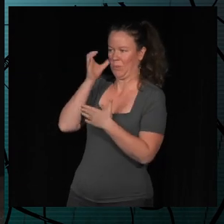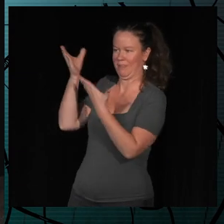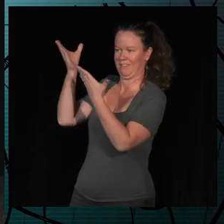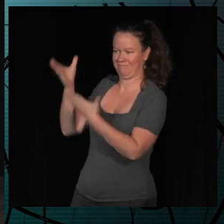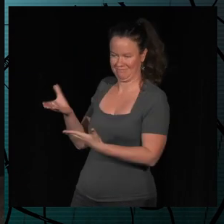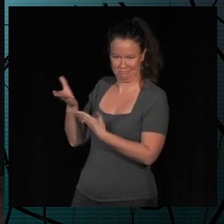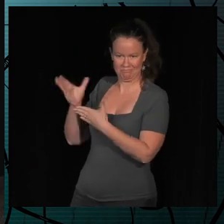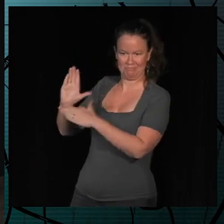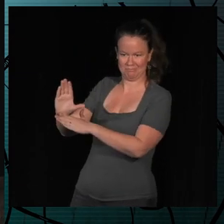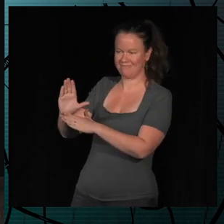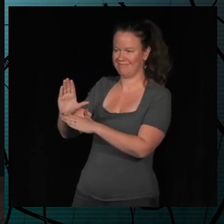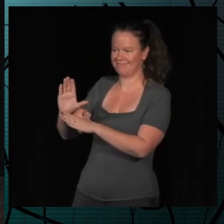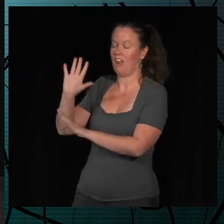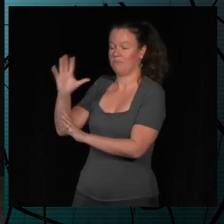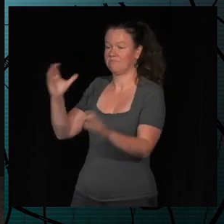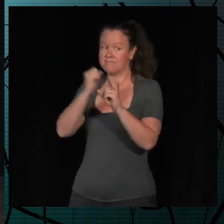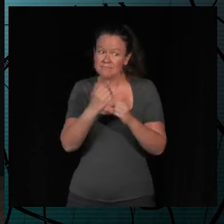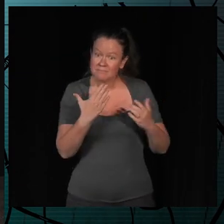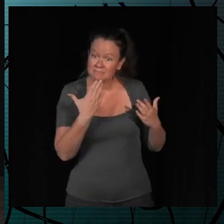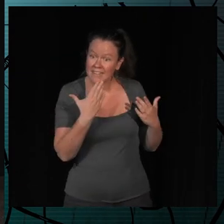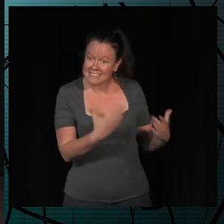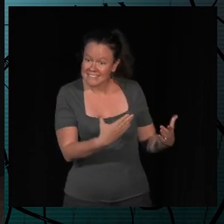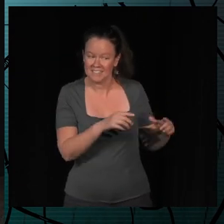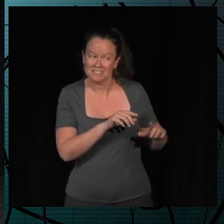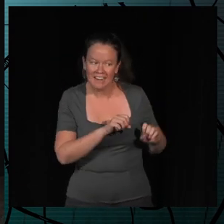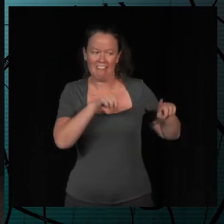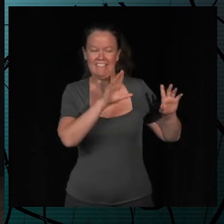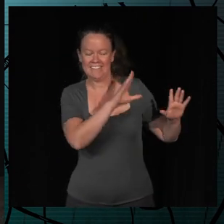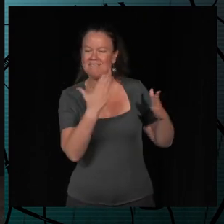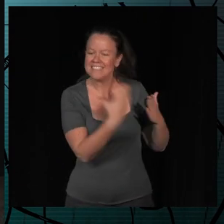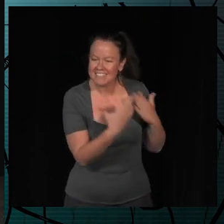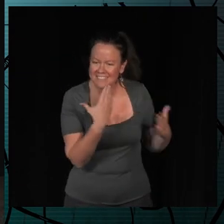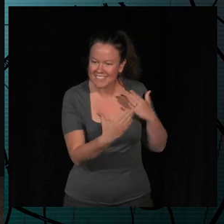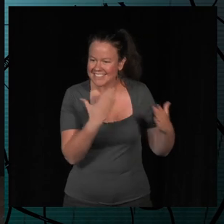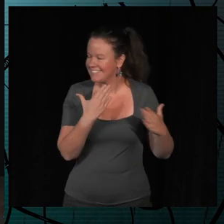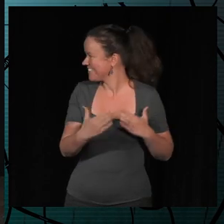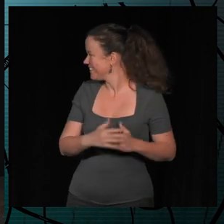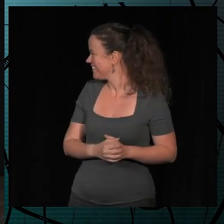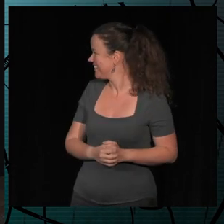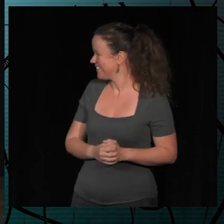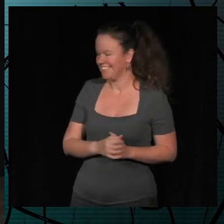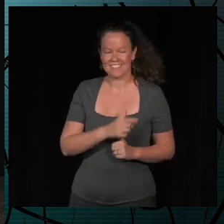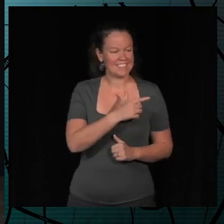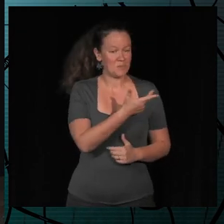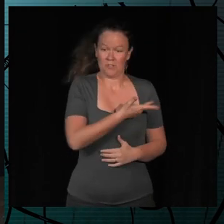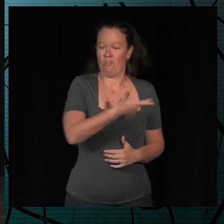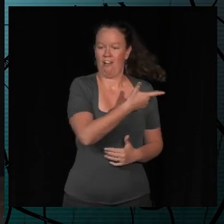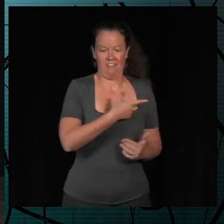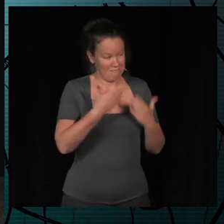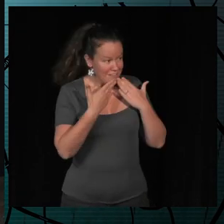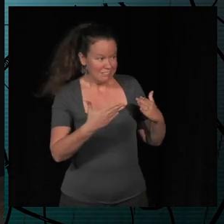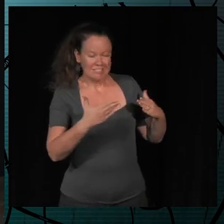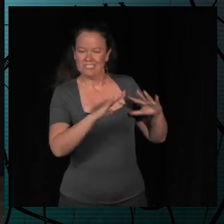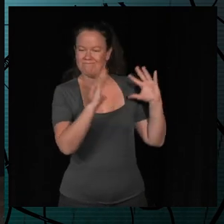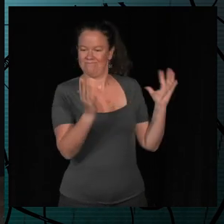séance àinvention de je remercie chaleureusement nos nos deux intervenants et notre intervenant hein pour